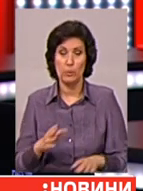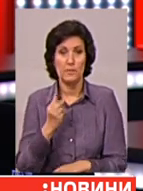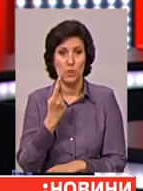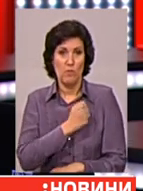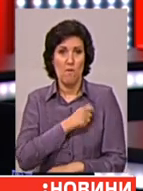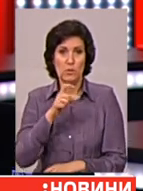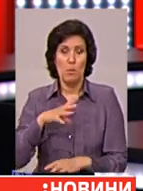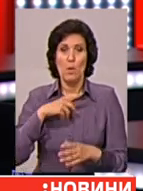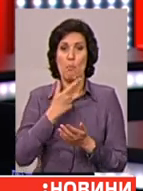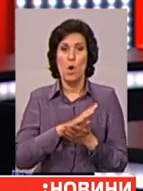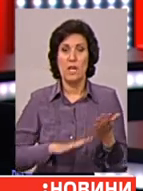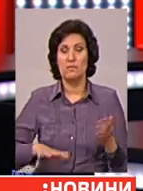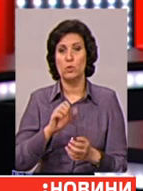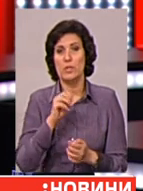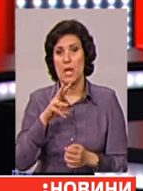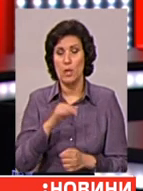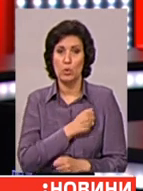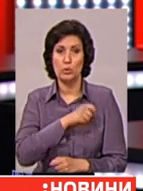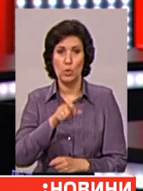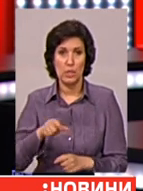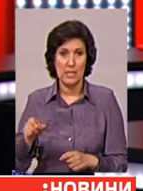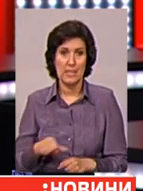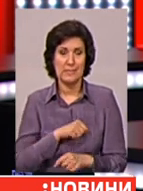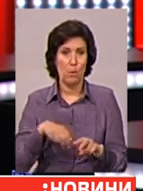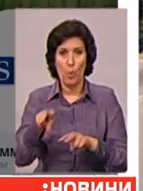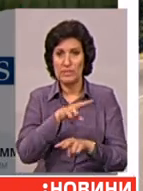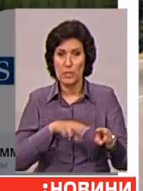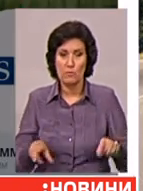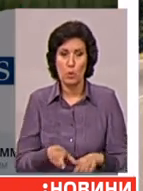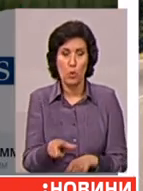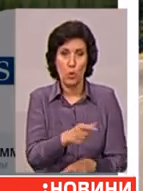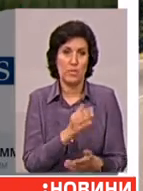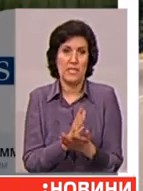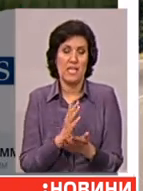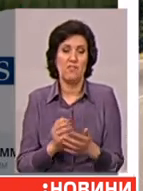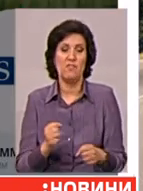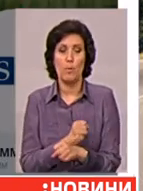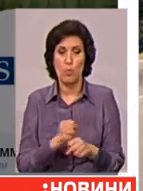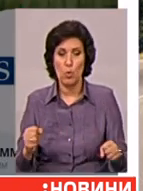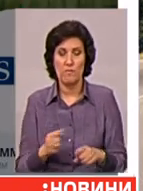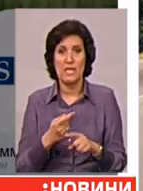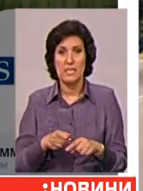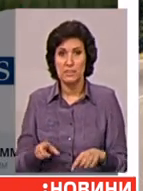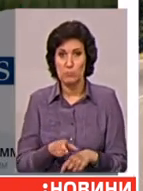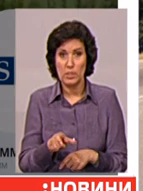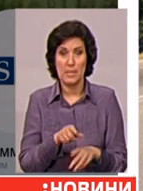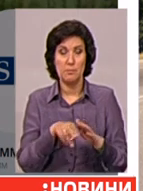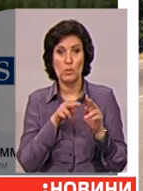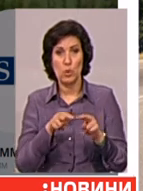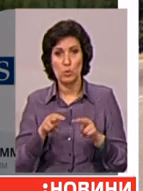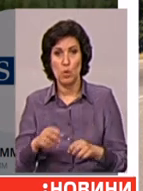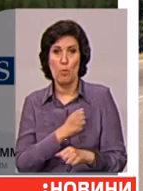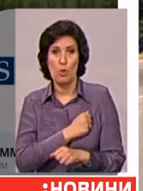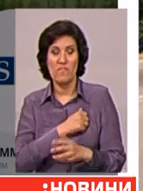військового Вранці було поранено у зоні АТО солдати саме обстежували дорогу на наявність вибухових пристроїв цим шляхом з підконтрольного